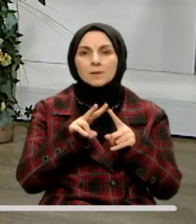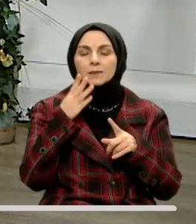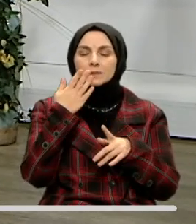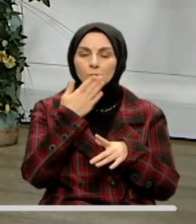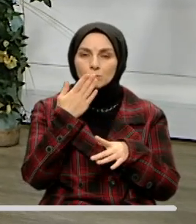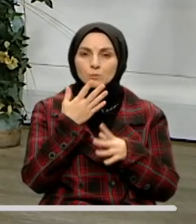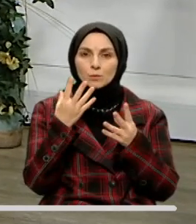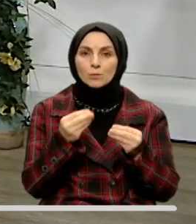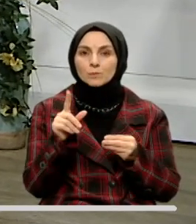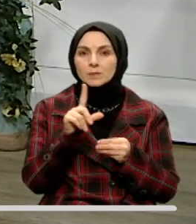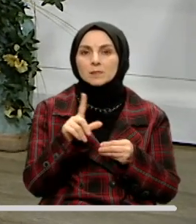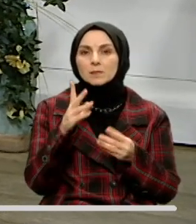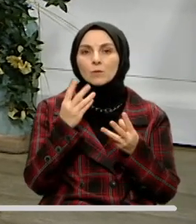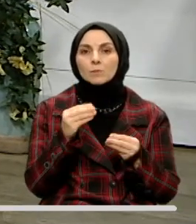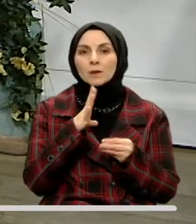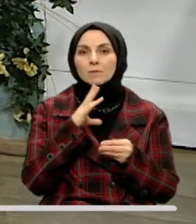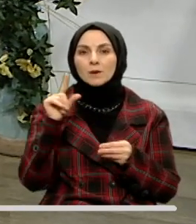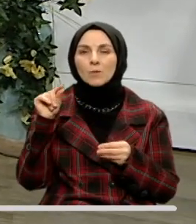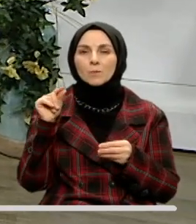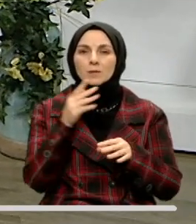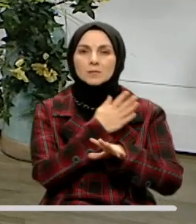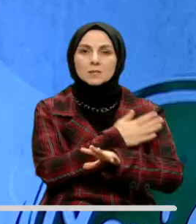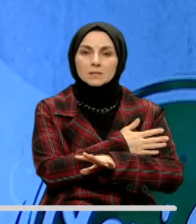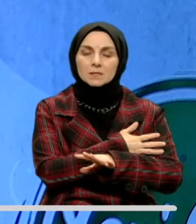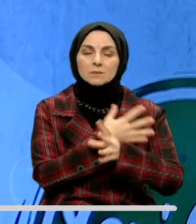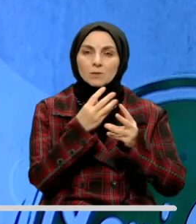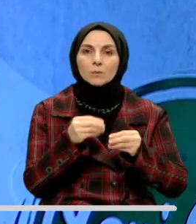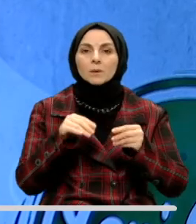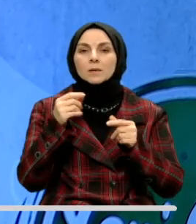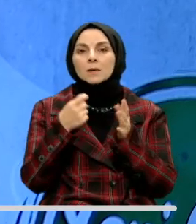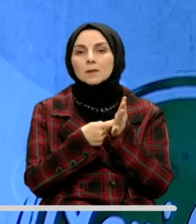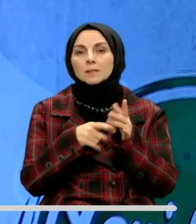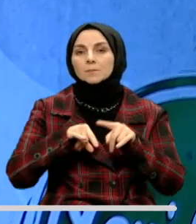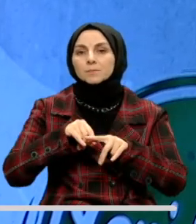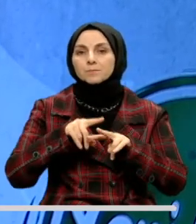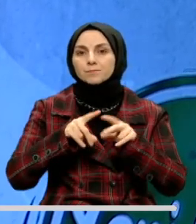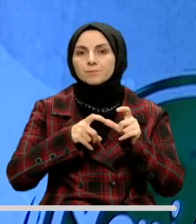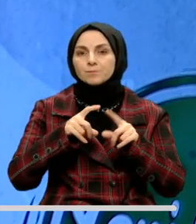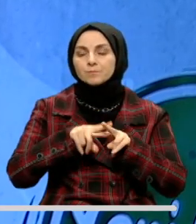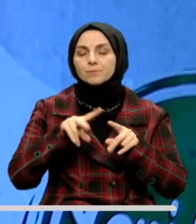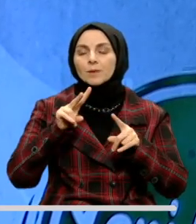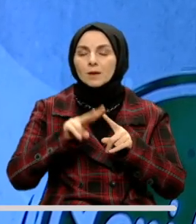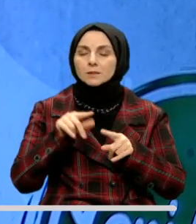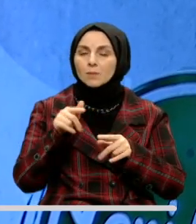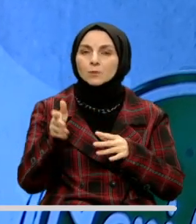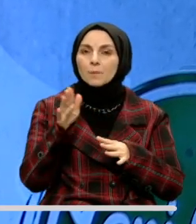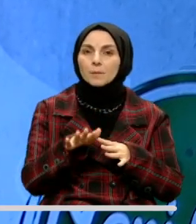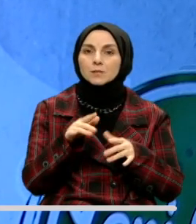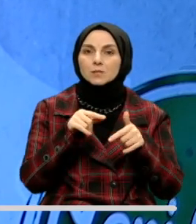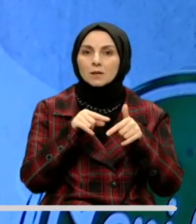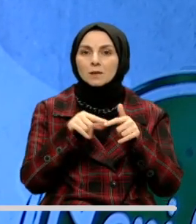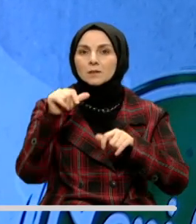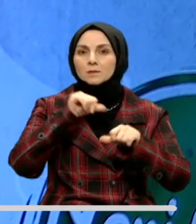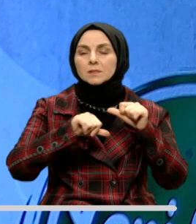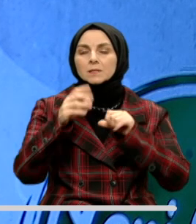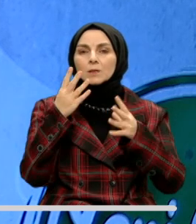Aynı sınıftasınız. Öyle. İsmin neydi? Hasan Korkut. Hasan Korkut. Onun haricinde ben de fizik okumak